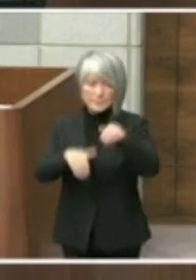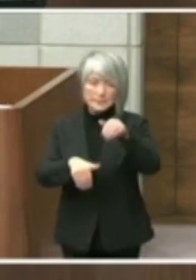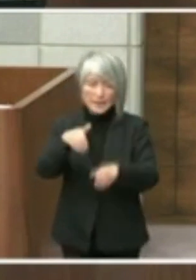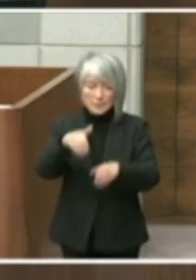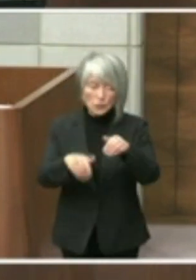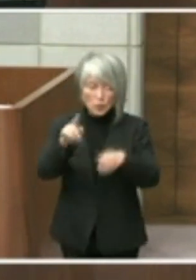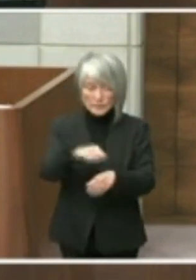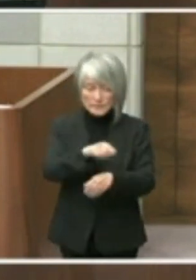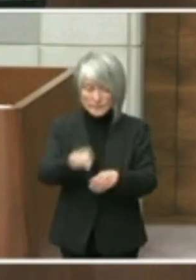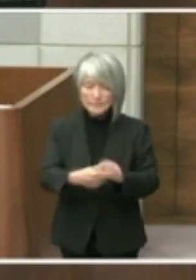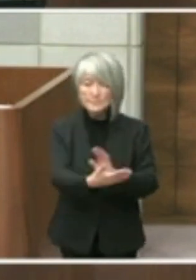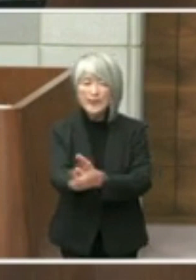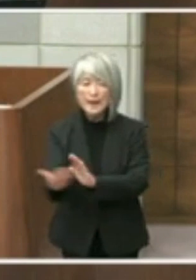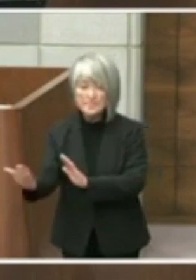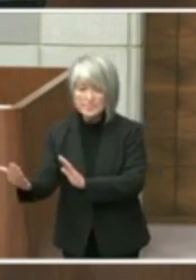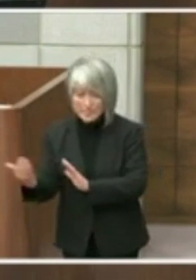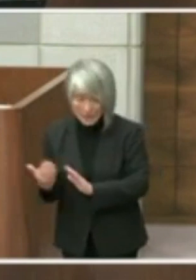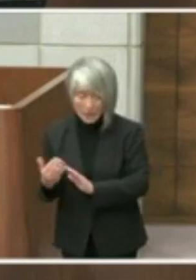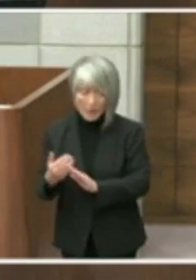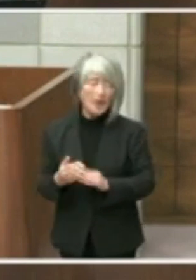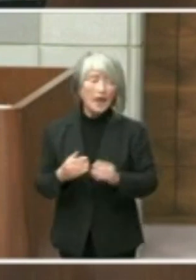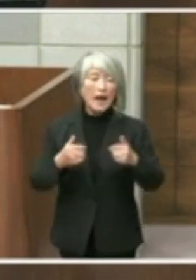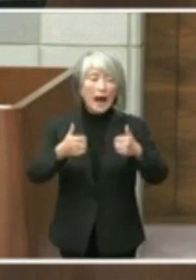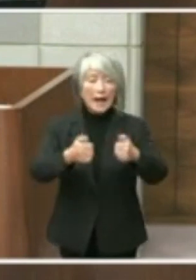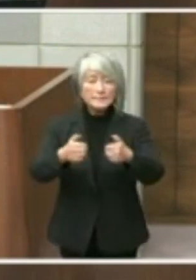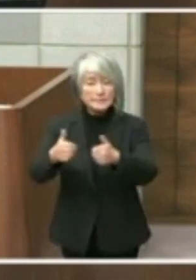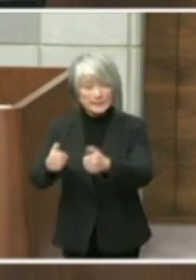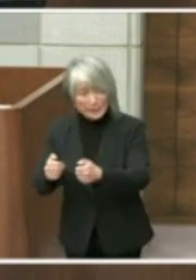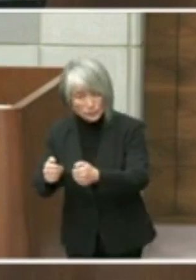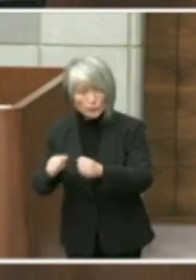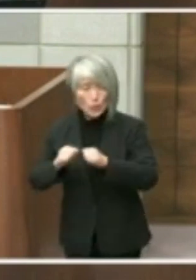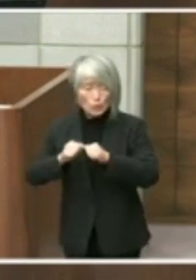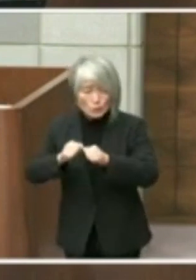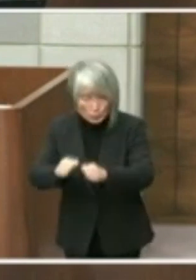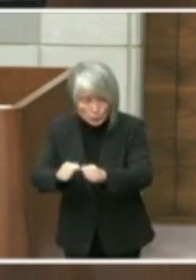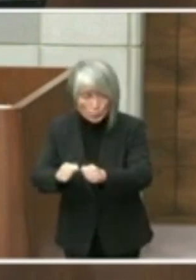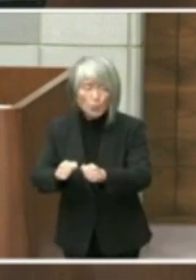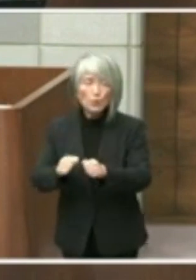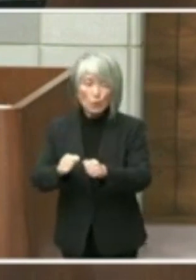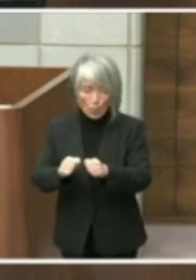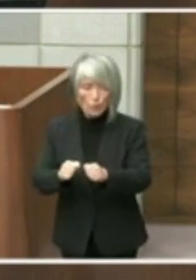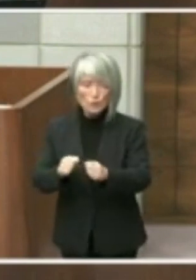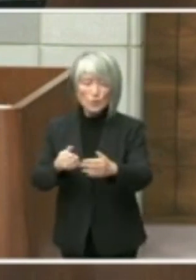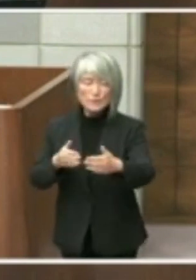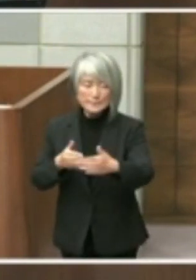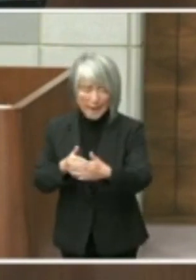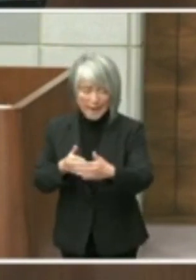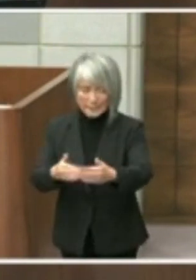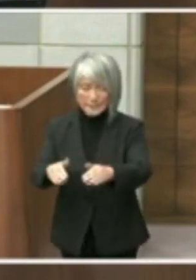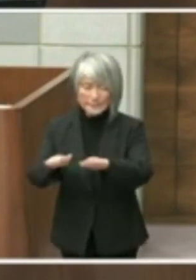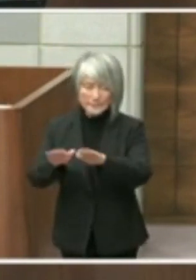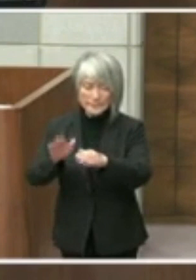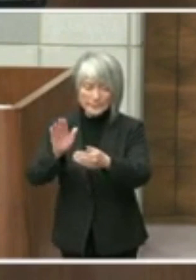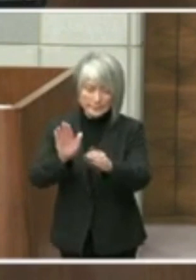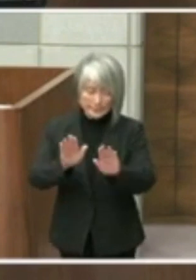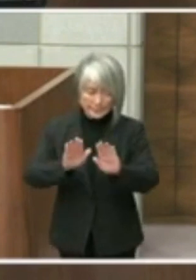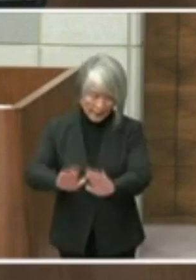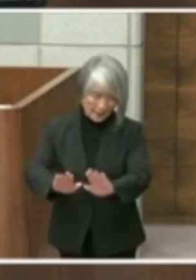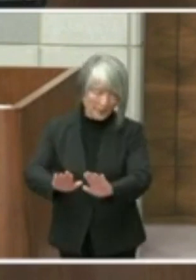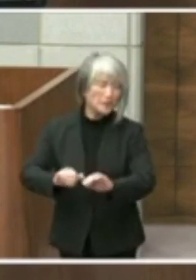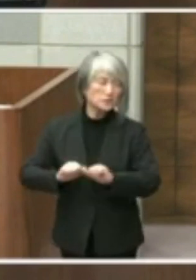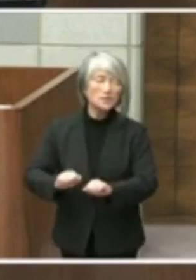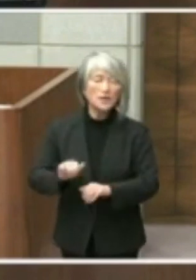し挨拶をする行為を制限しております。選挙の期日後でありまし